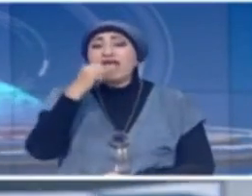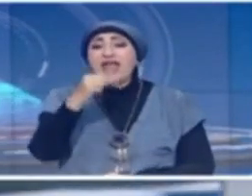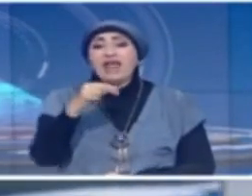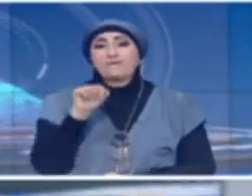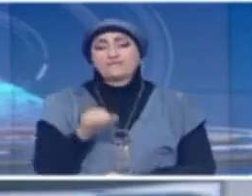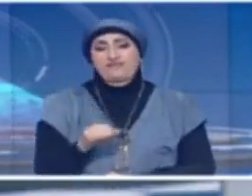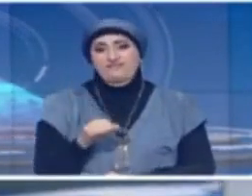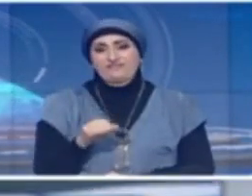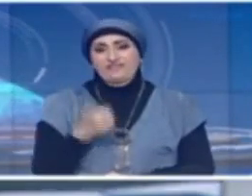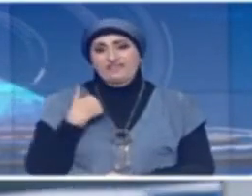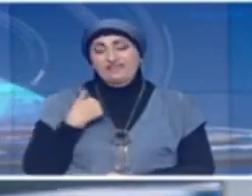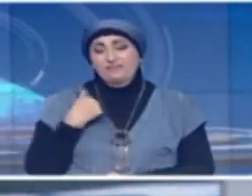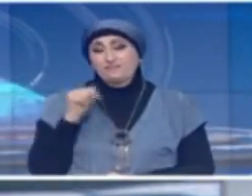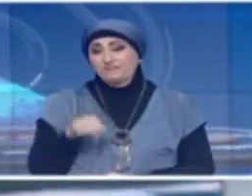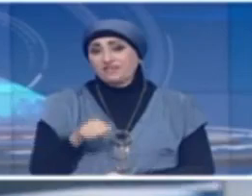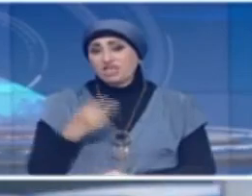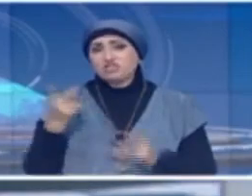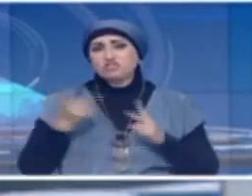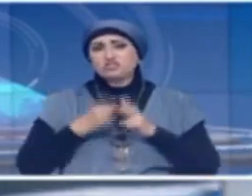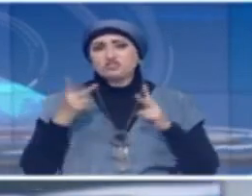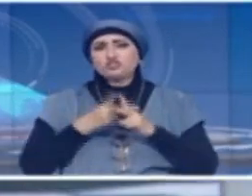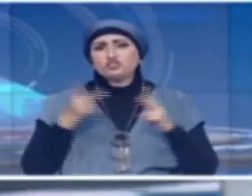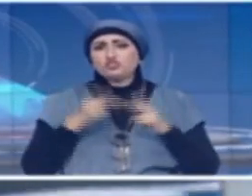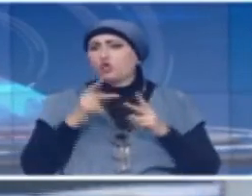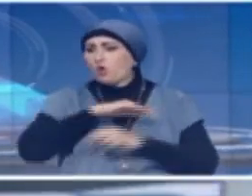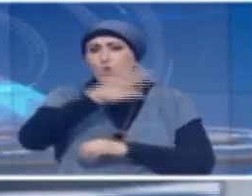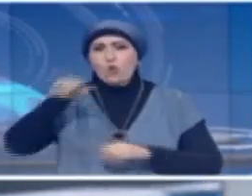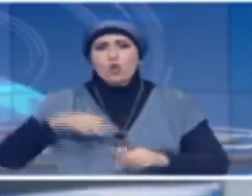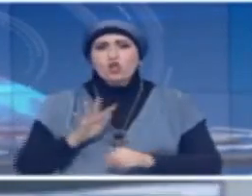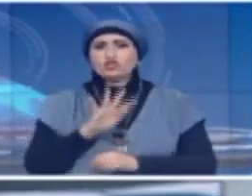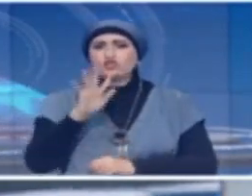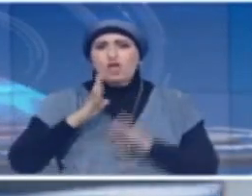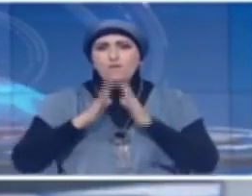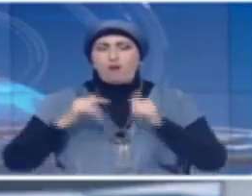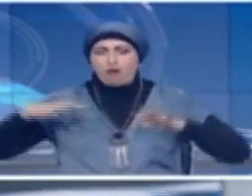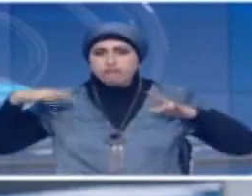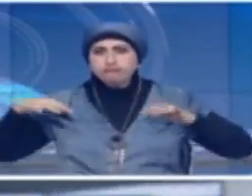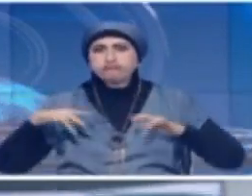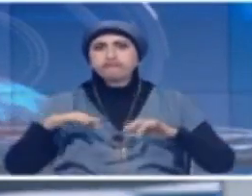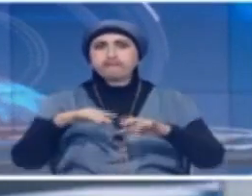أنه دعوة جموع الشعب في ثورة شعبية